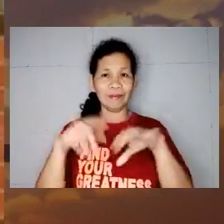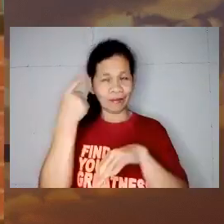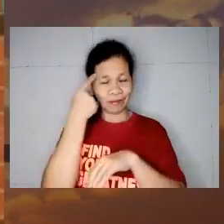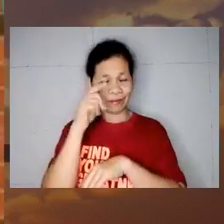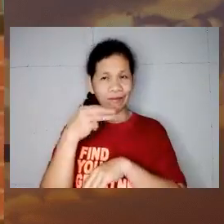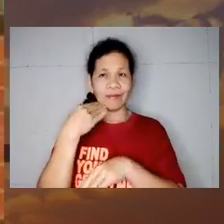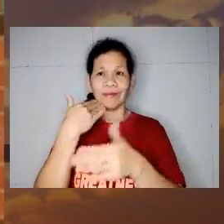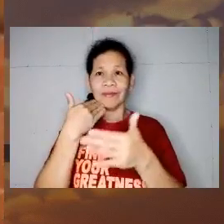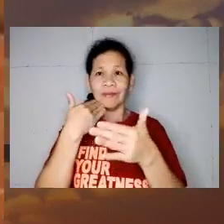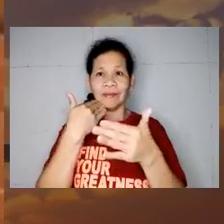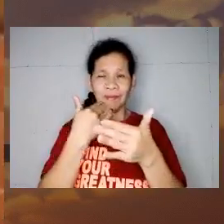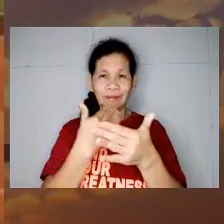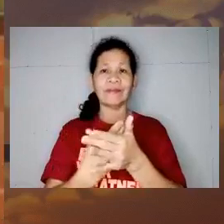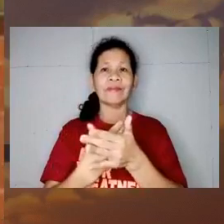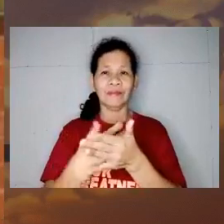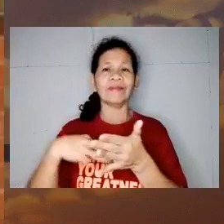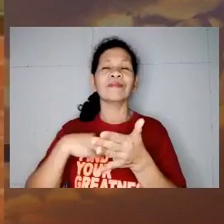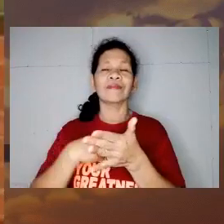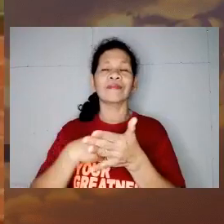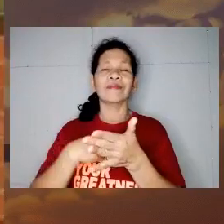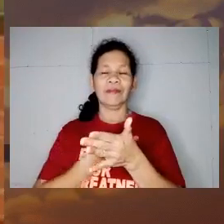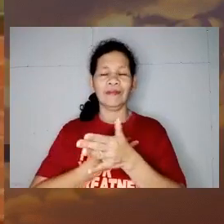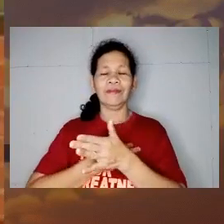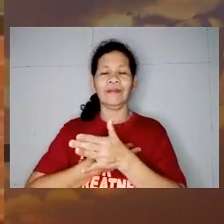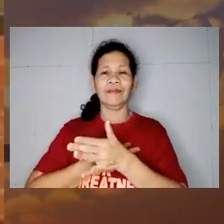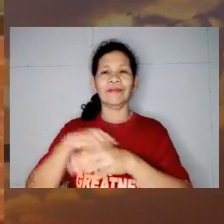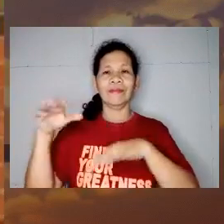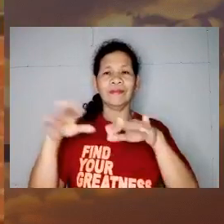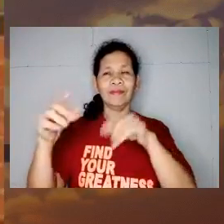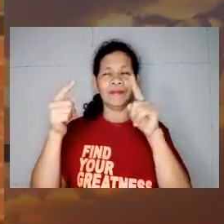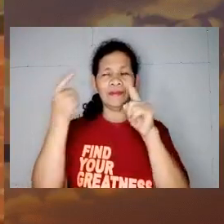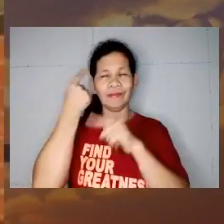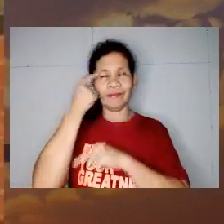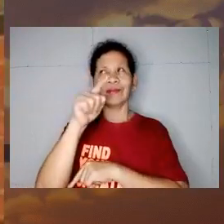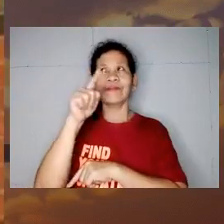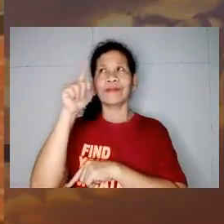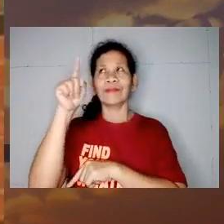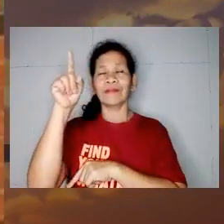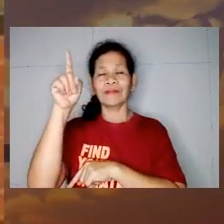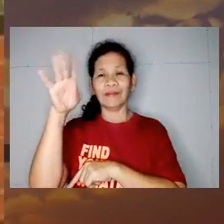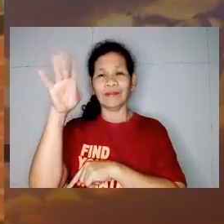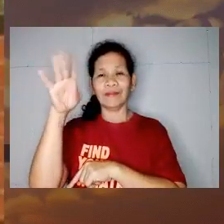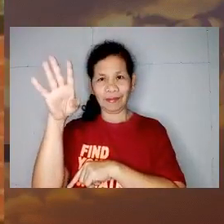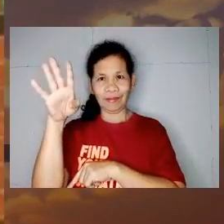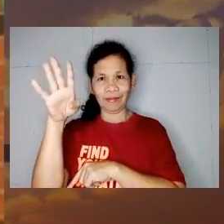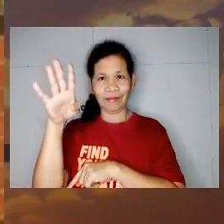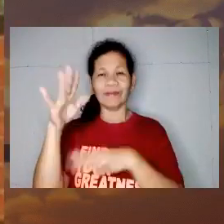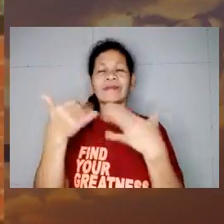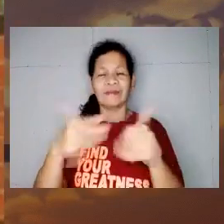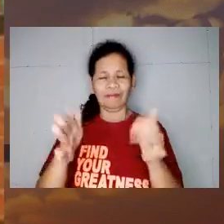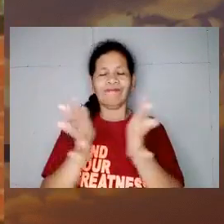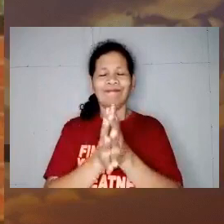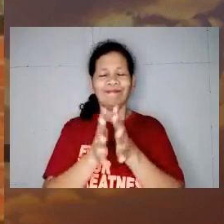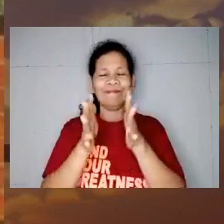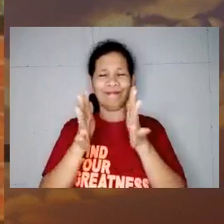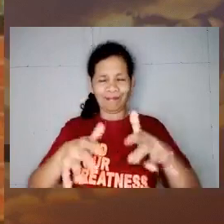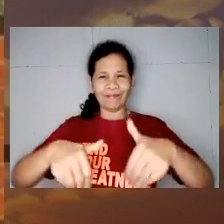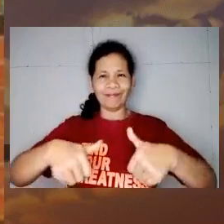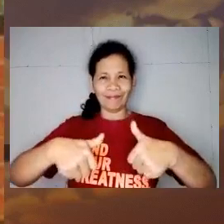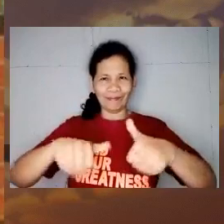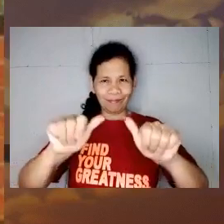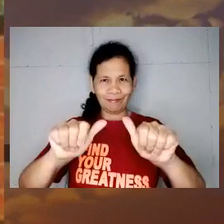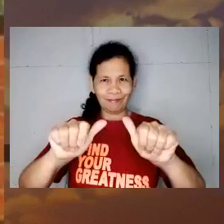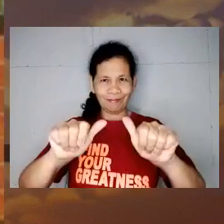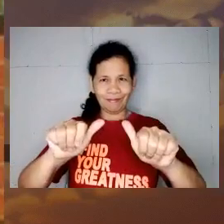ito'y ginawa natin alang-alang sa kanya. And this is very much approved of the Lord. So ito